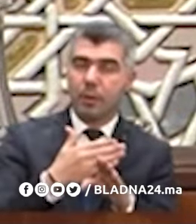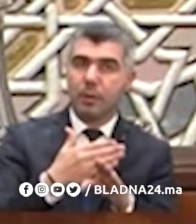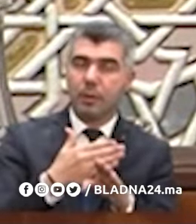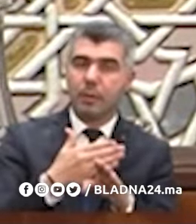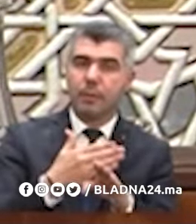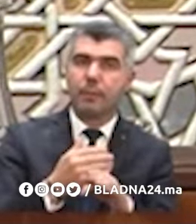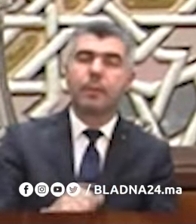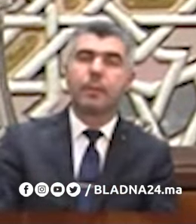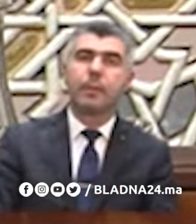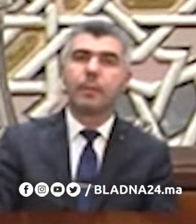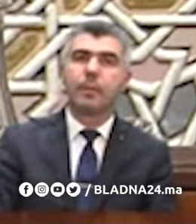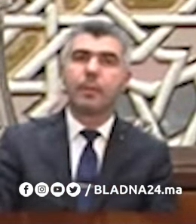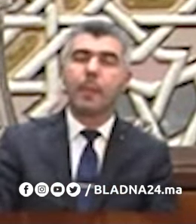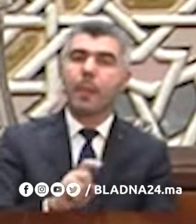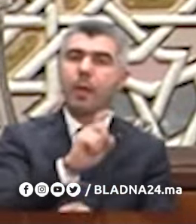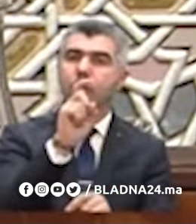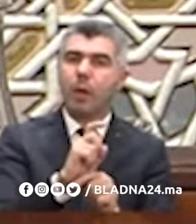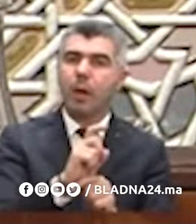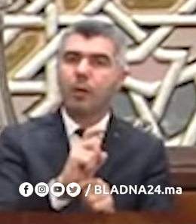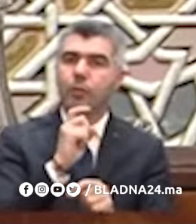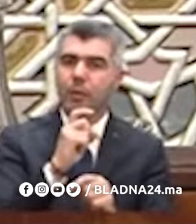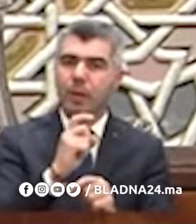الرئاسه اللي كان فيها المساءله الشهريه،